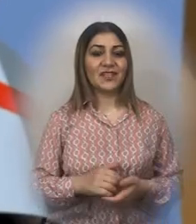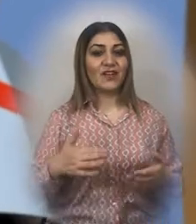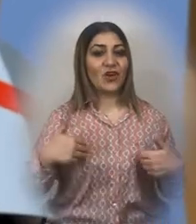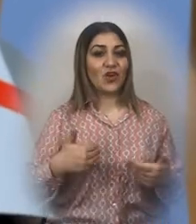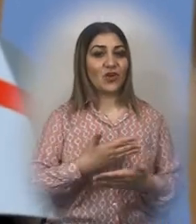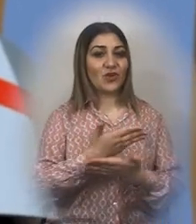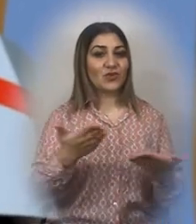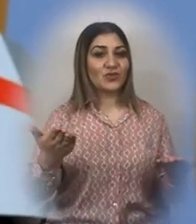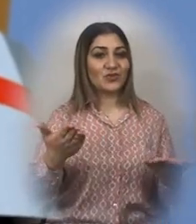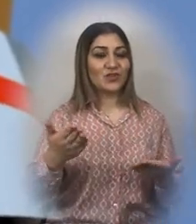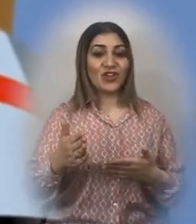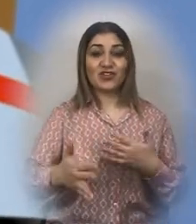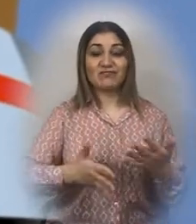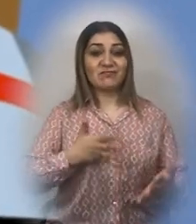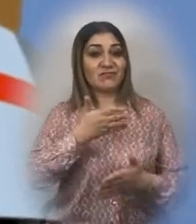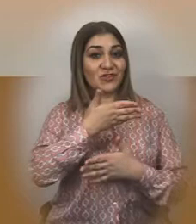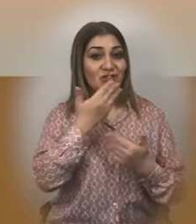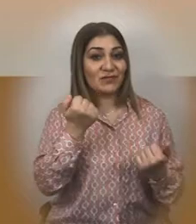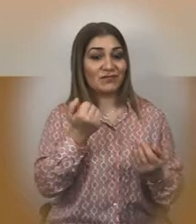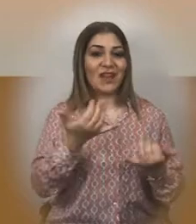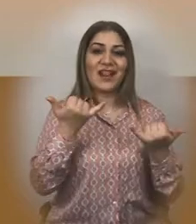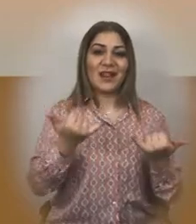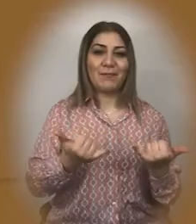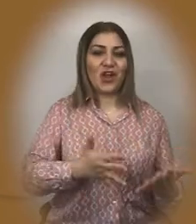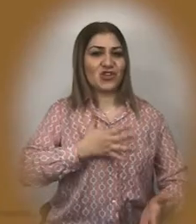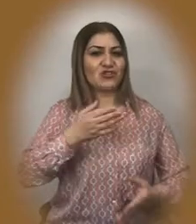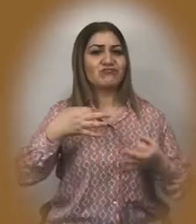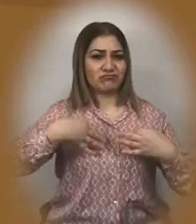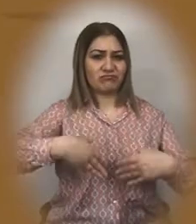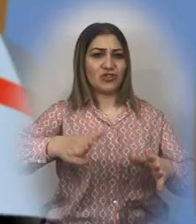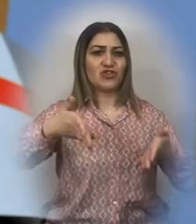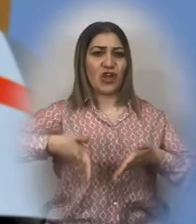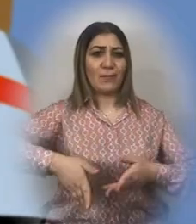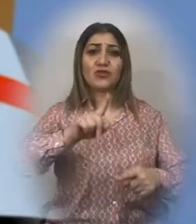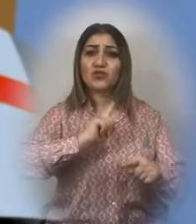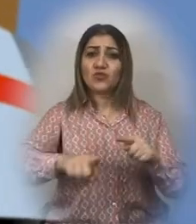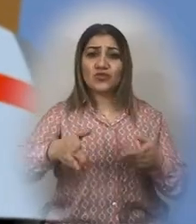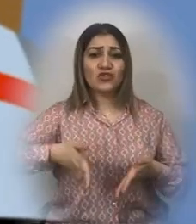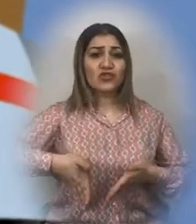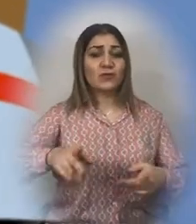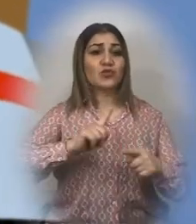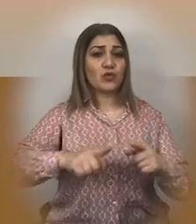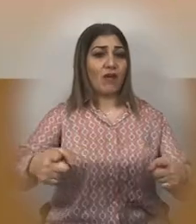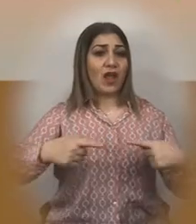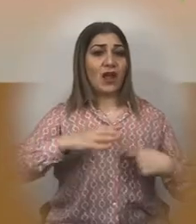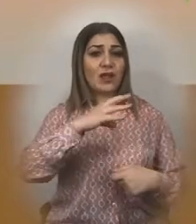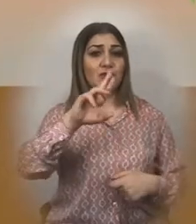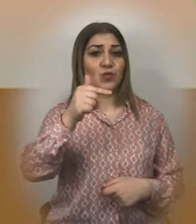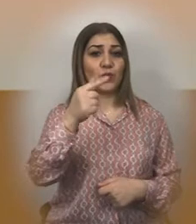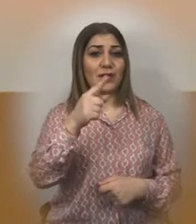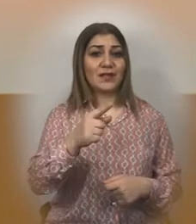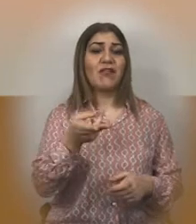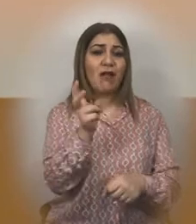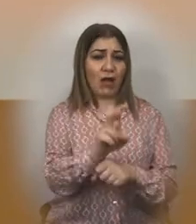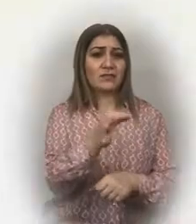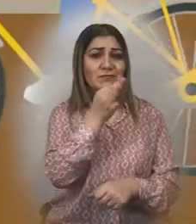Արամ, ողջ այն, դերշեք շարժվել։ Հենց հիմա շարժվում ենք։ Արագացրեք, մենք շուտով կհասնենք Սյունիք։ Գալիս ենք, գալիս,